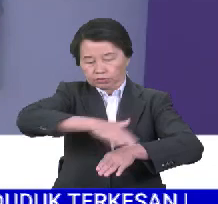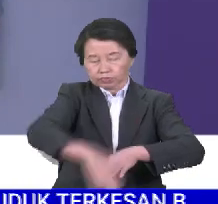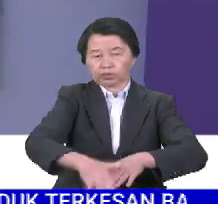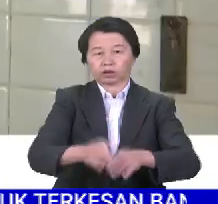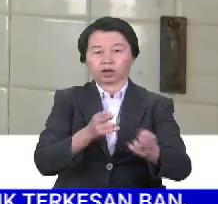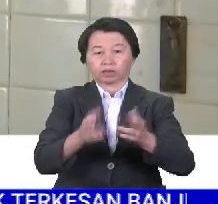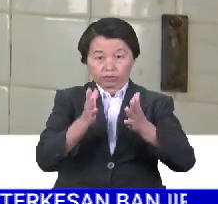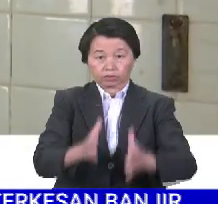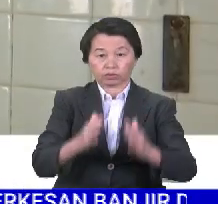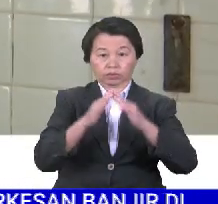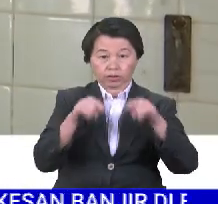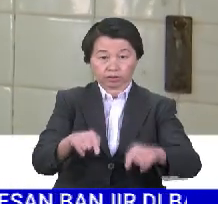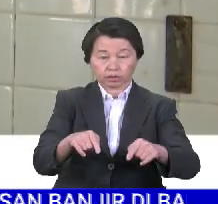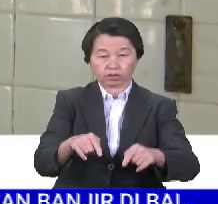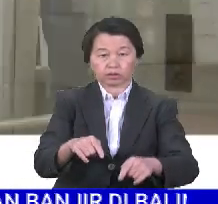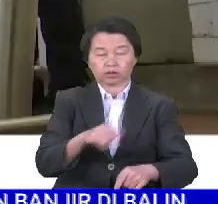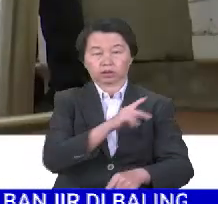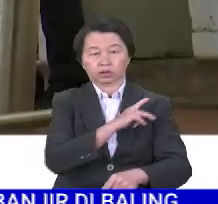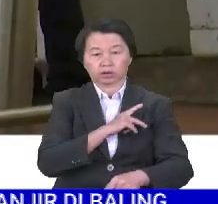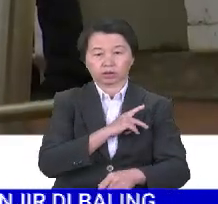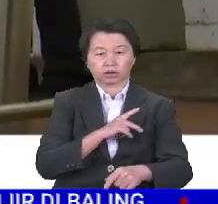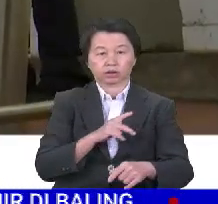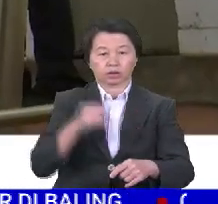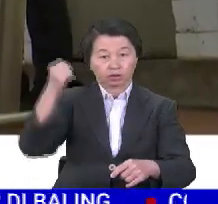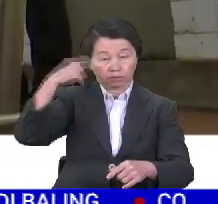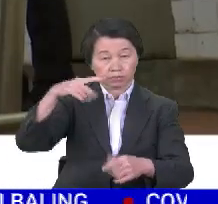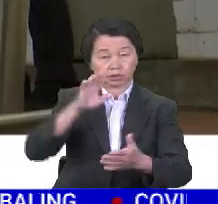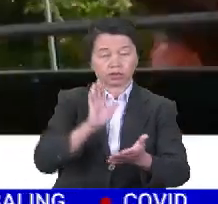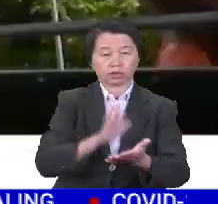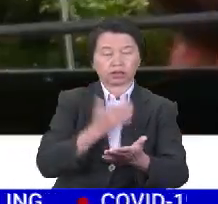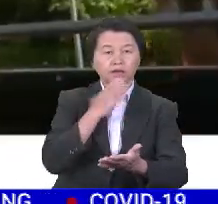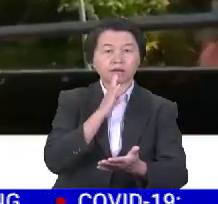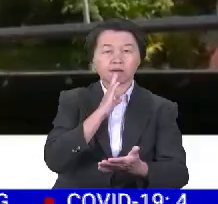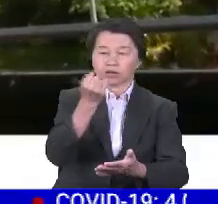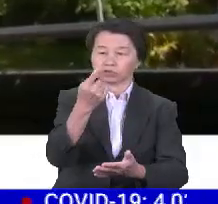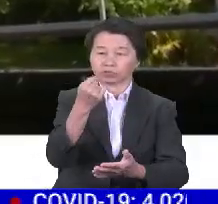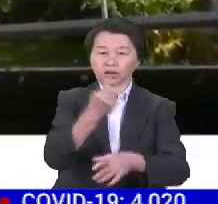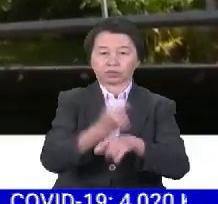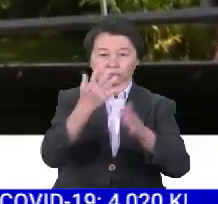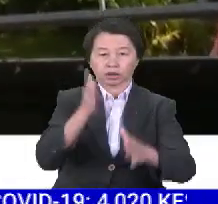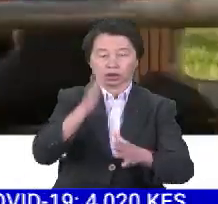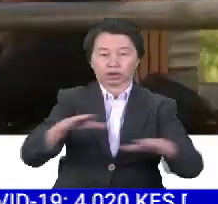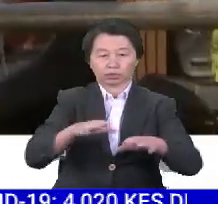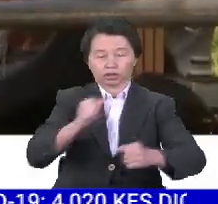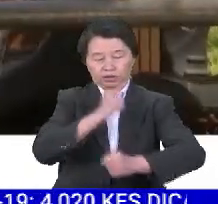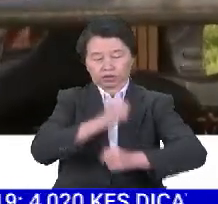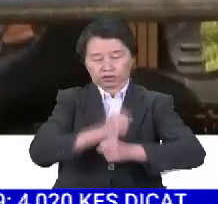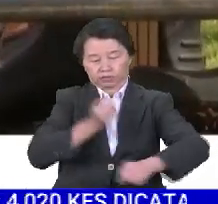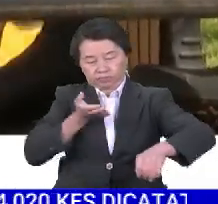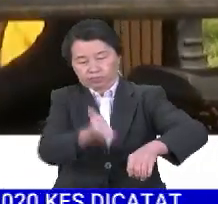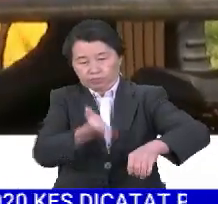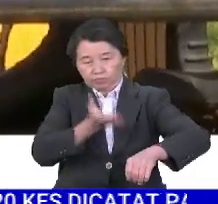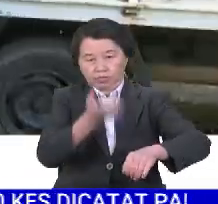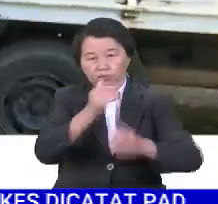rumah sembelih ini, Kapten Bersara Sejali Pam, tahun ini seramai 11 petugas akan menjalankan kerja-kerja penyembelihan